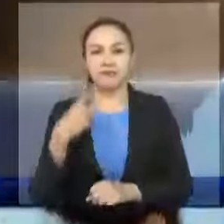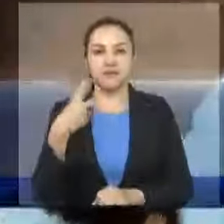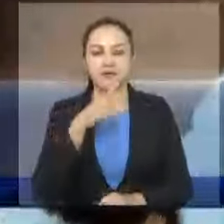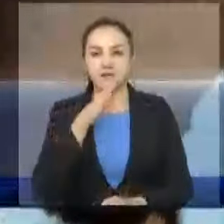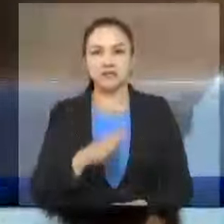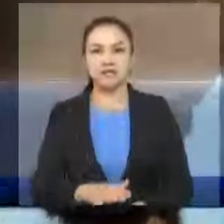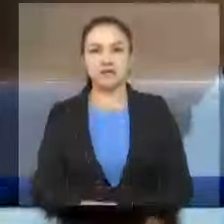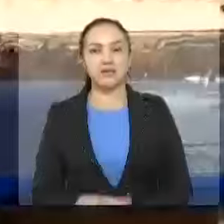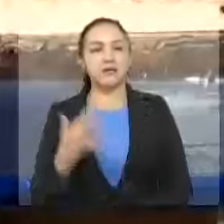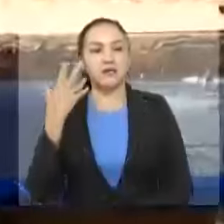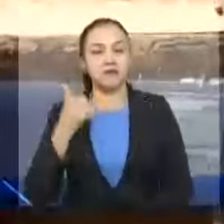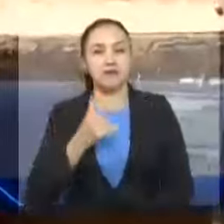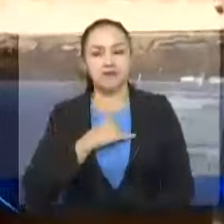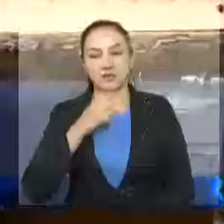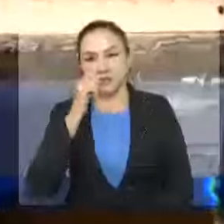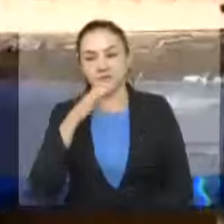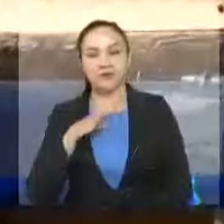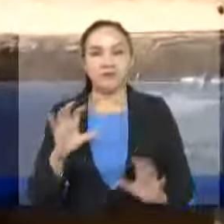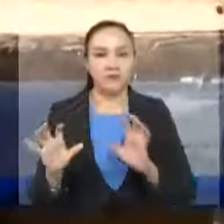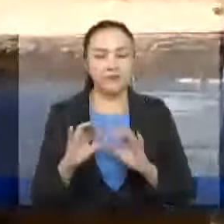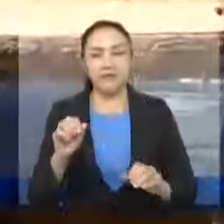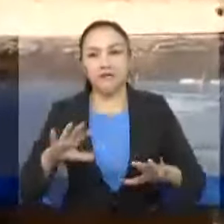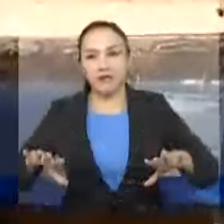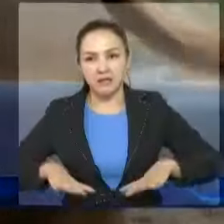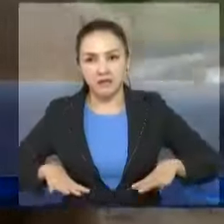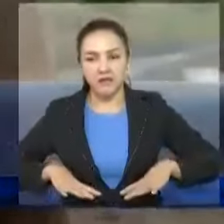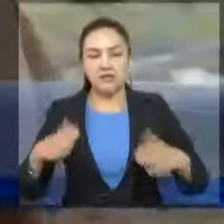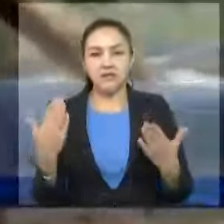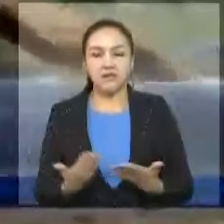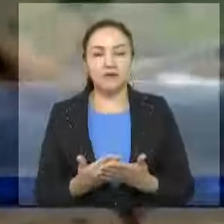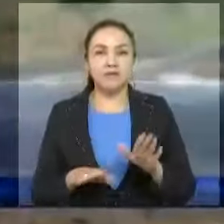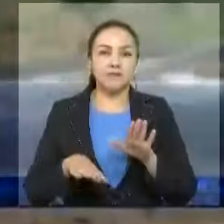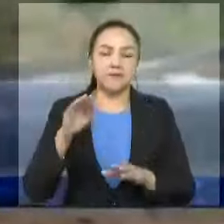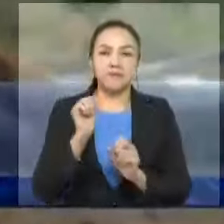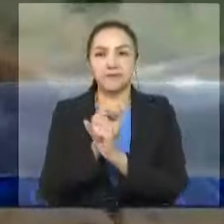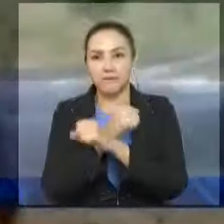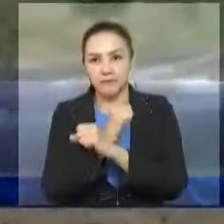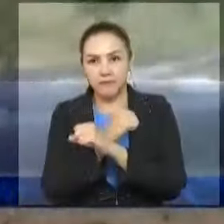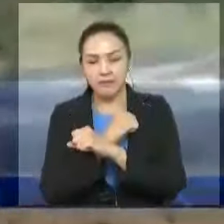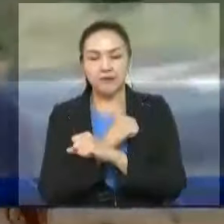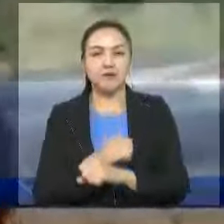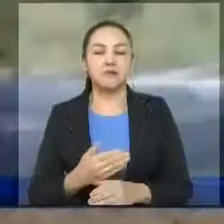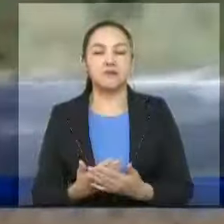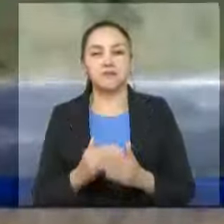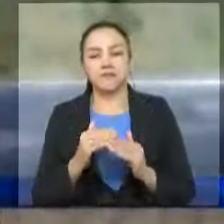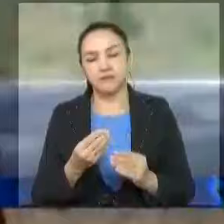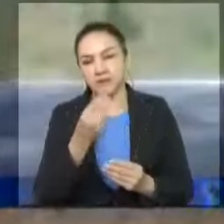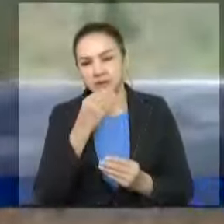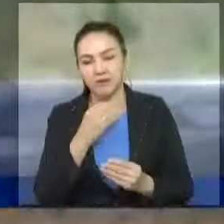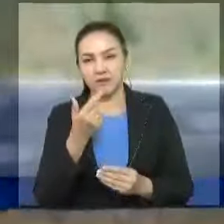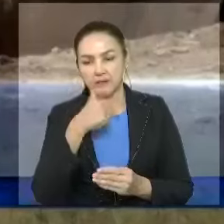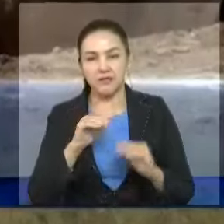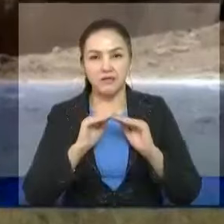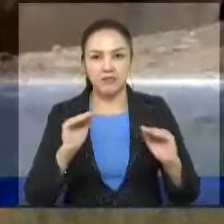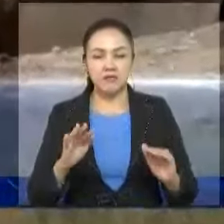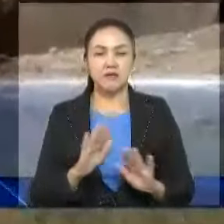20 лет. Когда у меня был муж, я ухаживал за лошадями, а теперь в основном выращиваю верблюдов, чтобы прокормить своих четверых детей, говорит